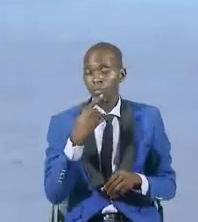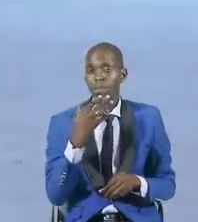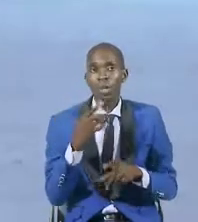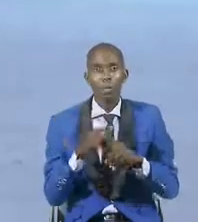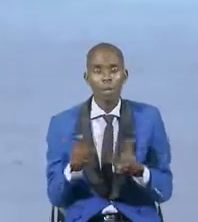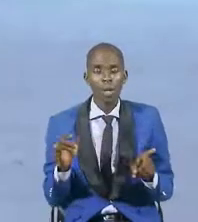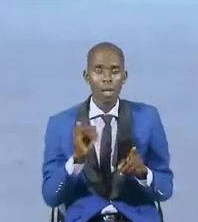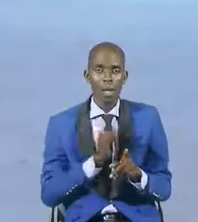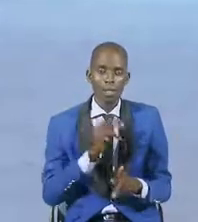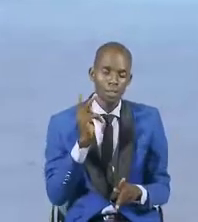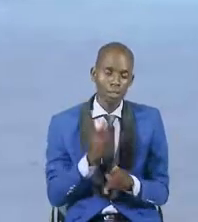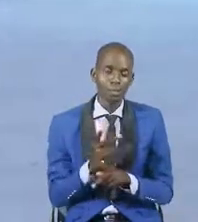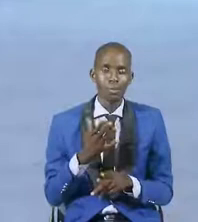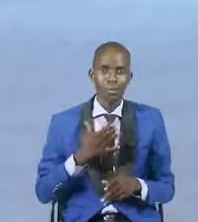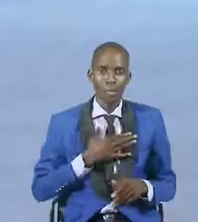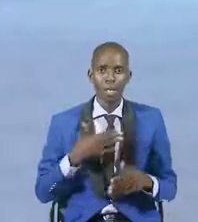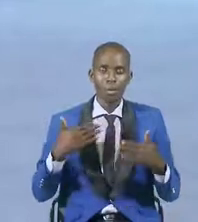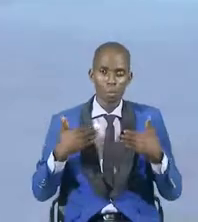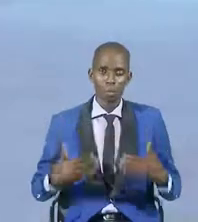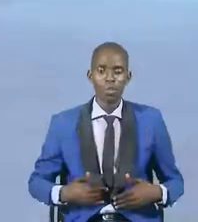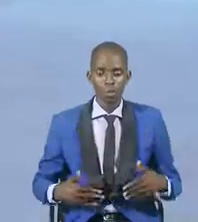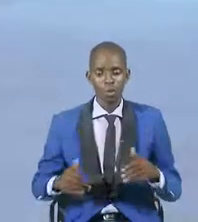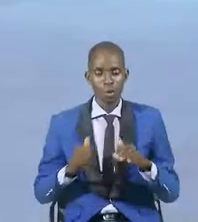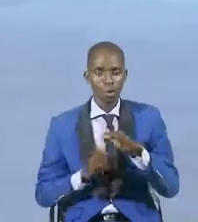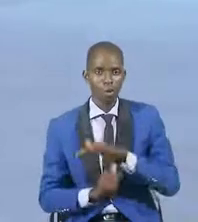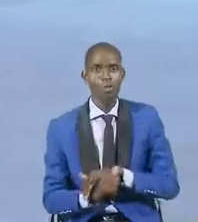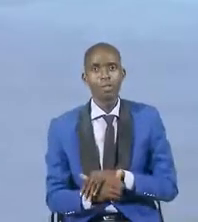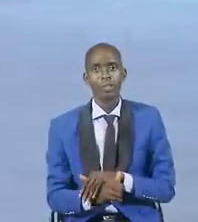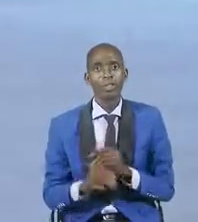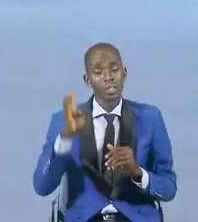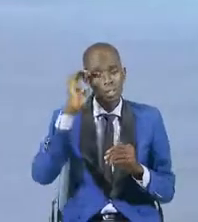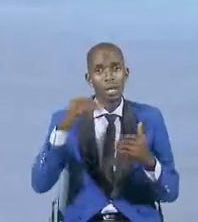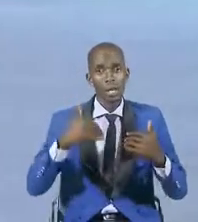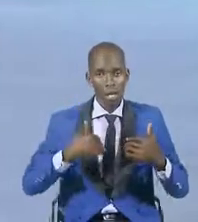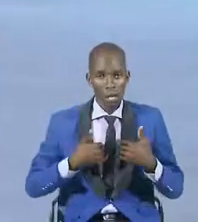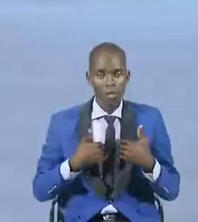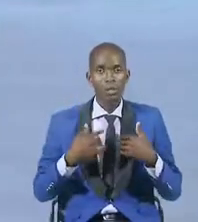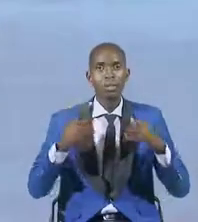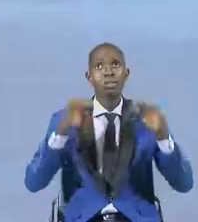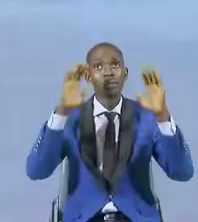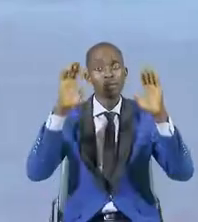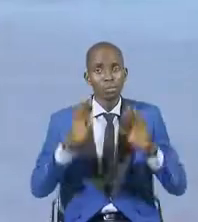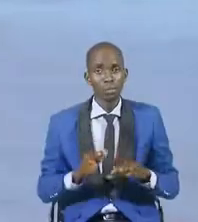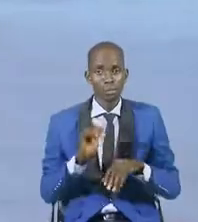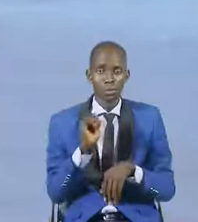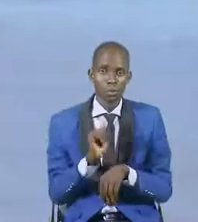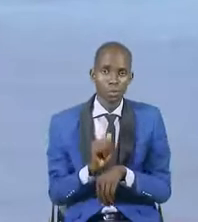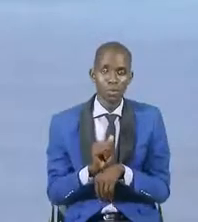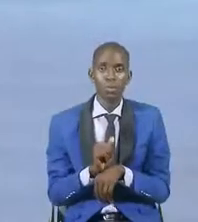Mais je traite durement mon corps. Il a la maîtrise, il a la puissance pour faire des miracles,